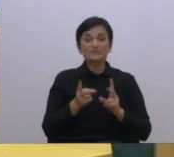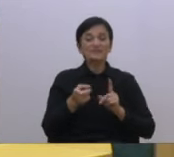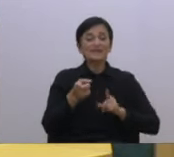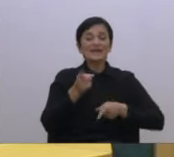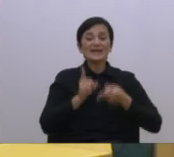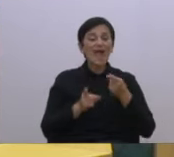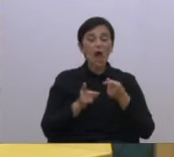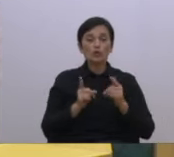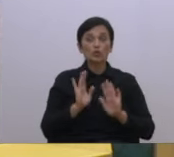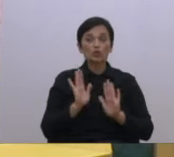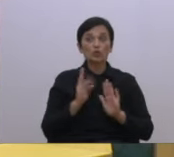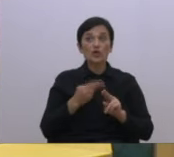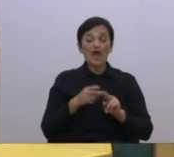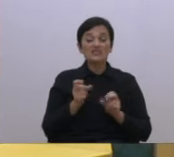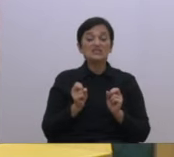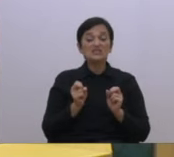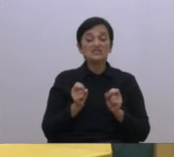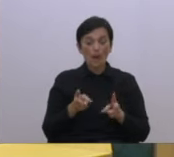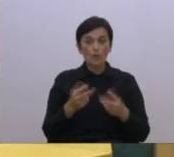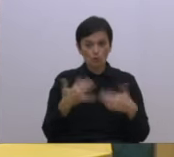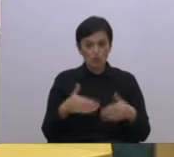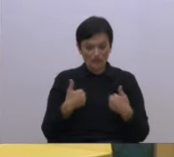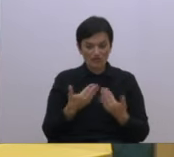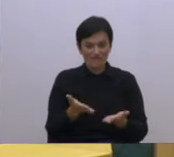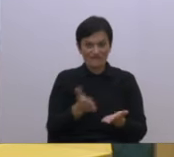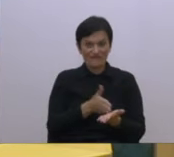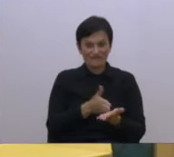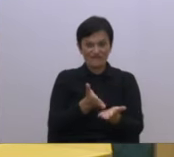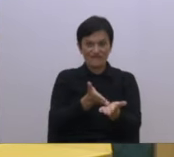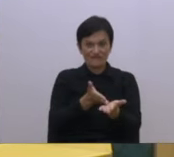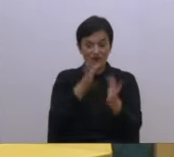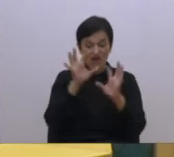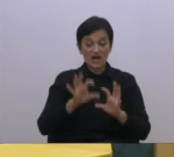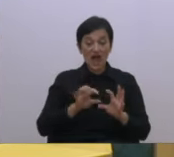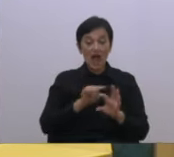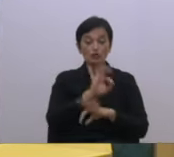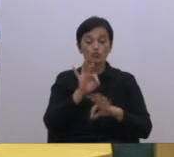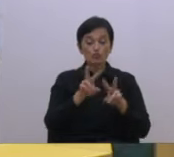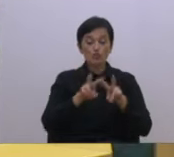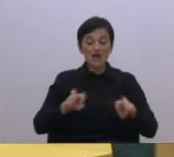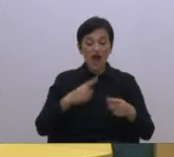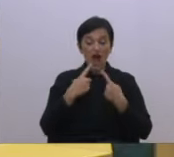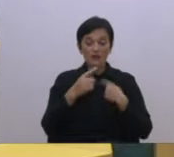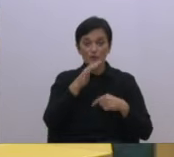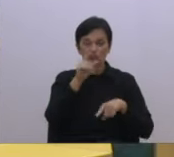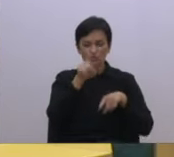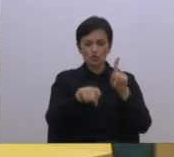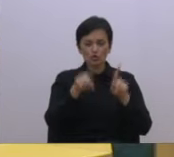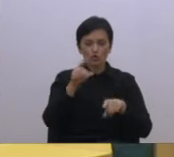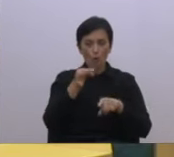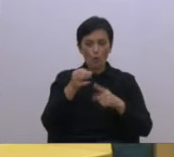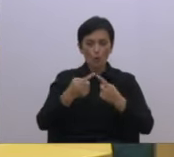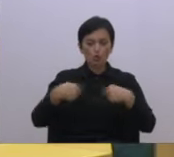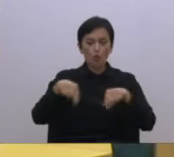არის ეს საფრთხე ჩვენთან უკვე დგას, მათ შორის ამ კანონპროექტის განხილვის დროსაც ზოგიერთი